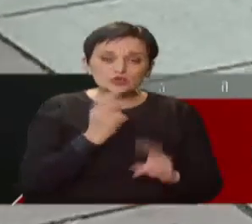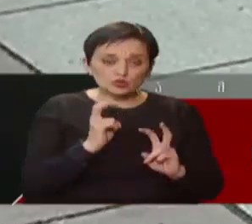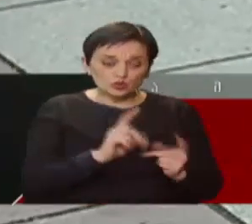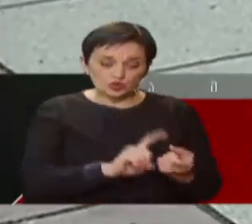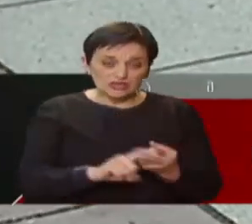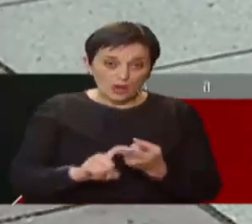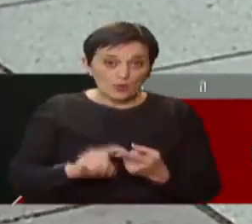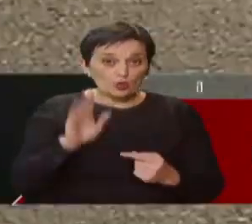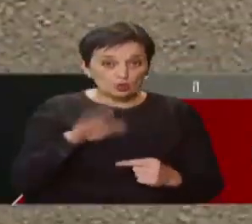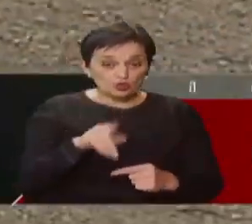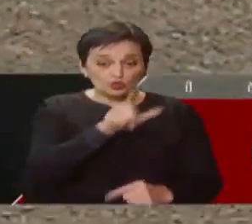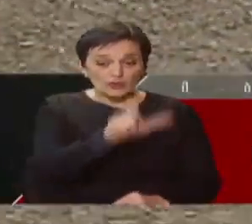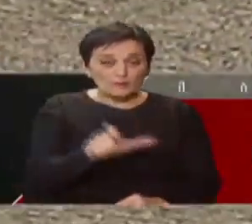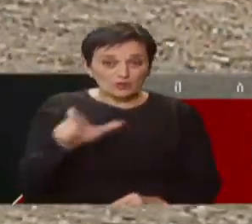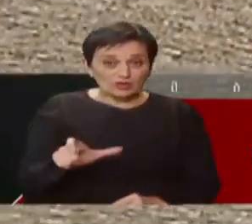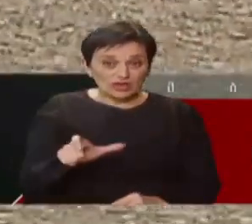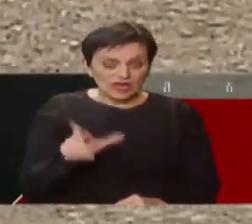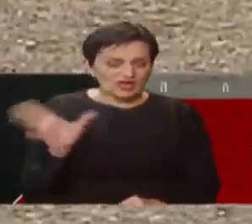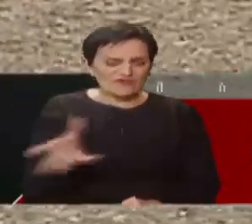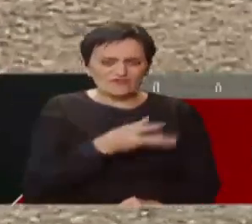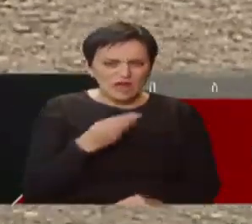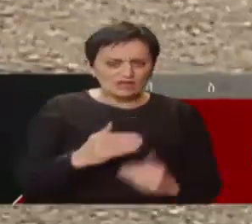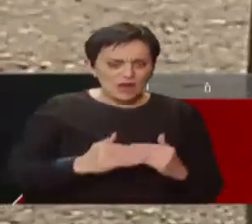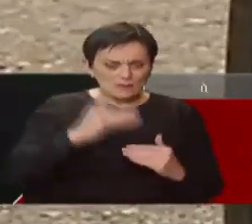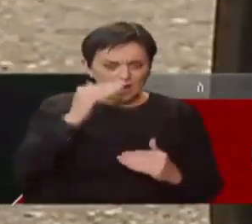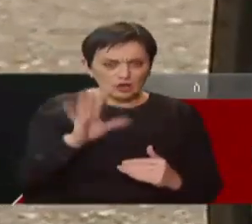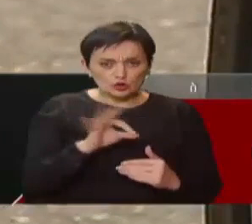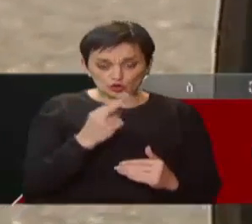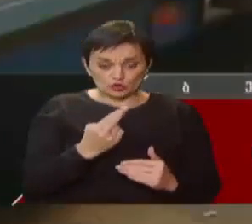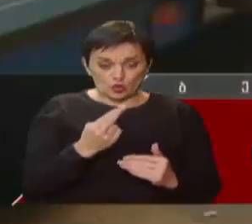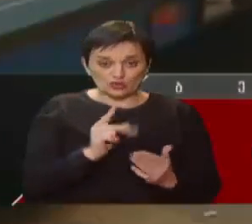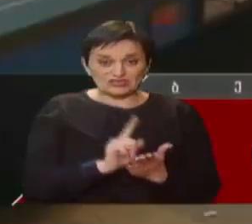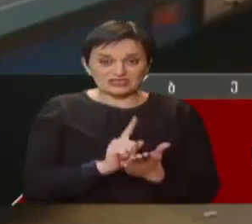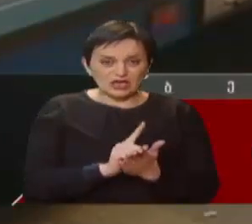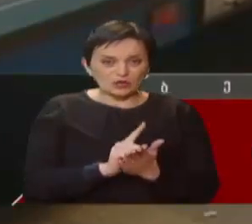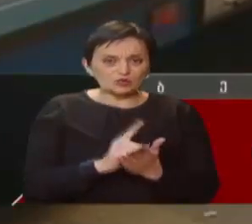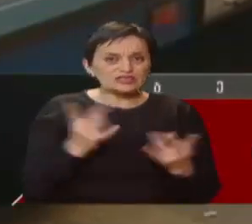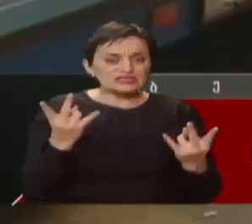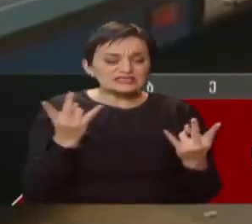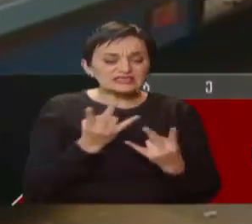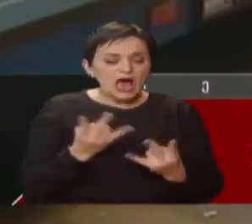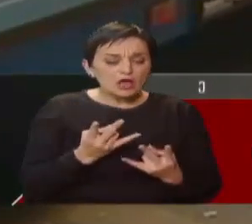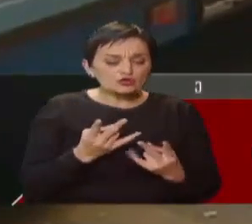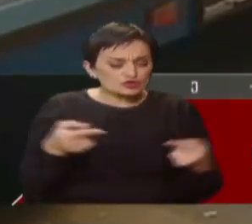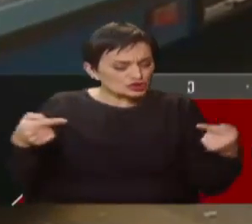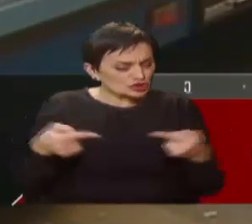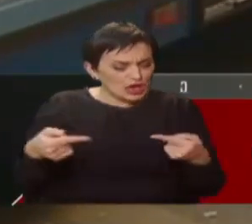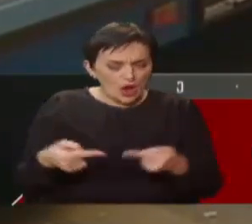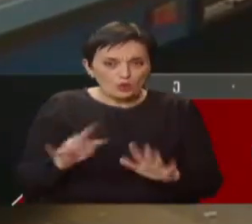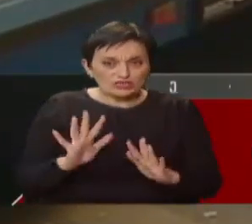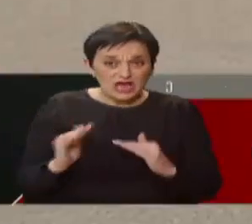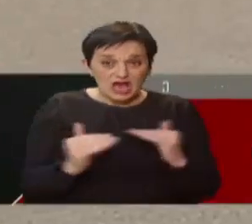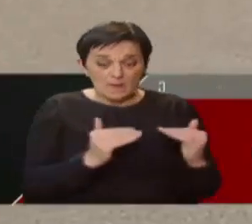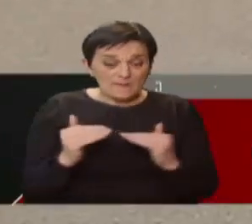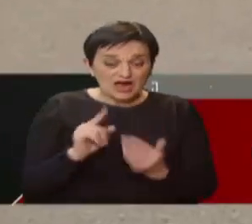დამოკიდებული. Თუმცა ბენეფიციარებისთვის დაწესებული ყველაზე მაღალი სოციალური გასაცემელიც კი საჭიროებებთან შეუსაბამოა.